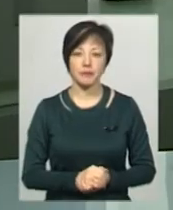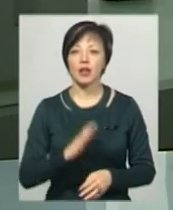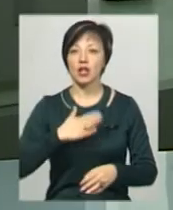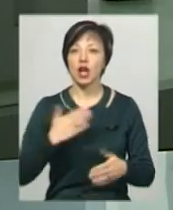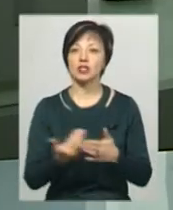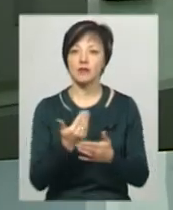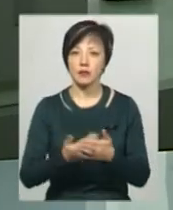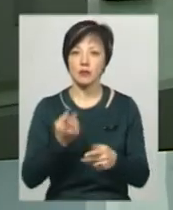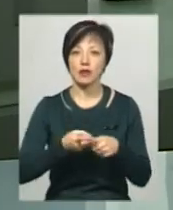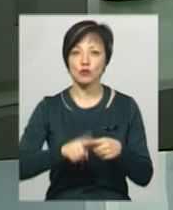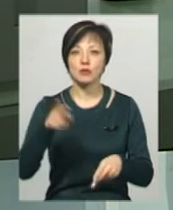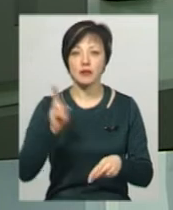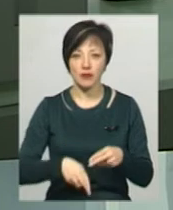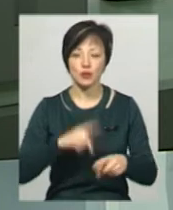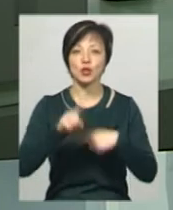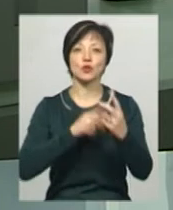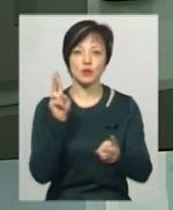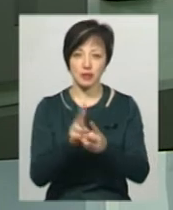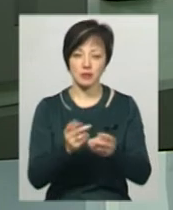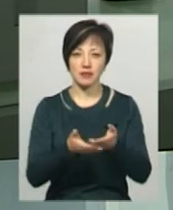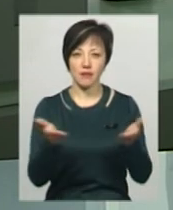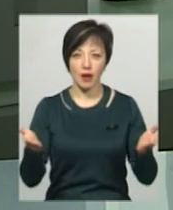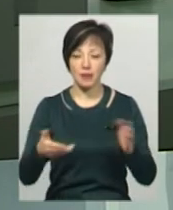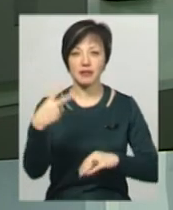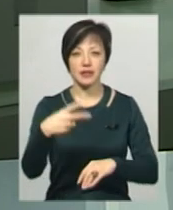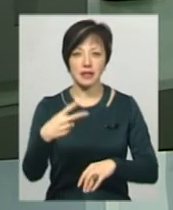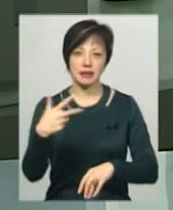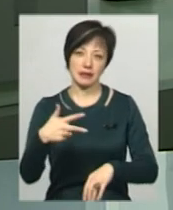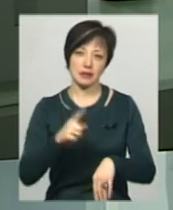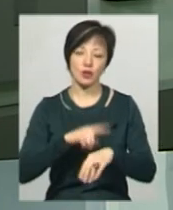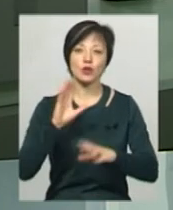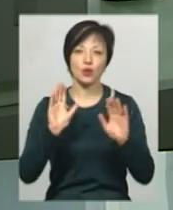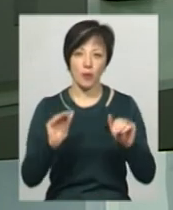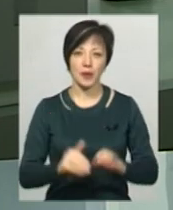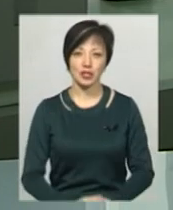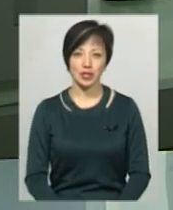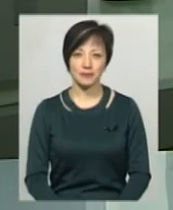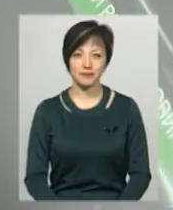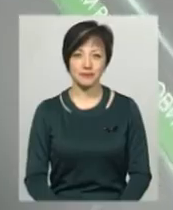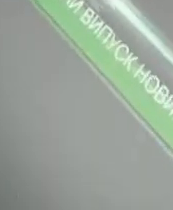Наш випуск на цьому завершено. Зустрінемося з вами о 20:30. До побачення.